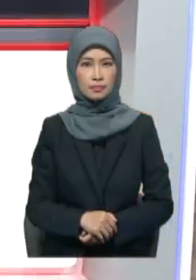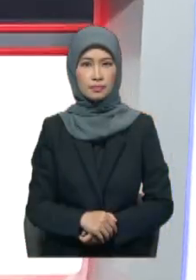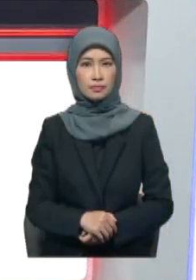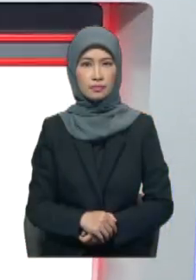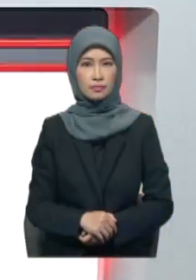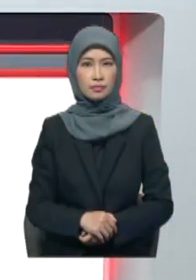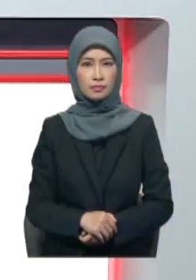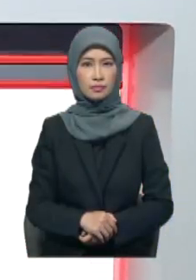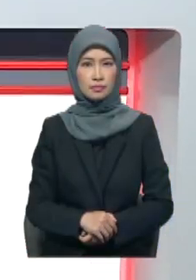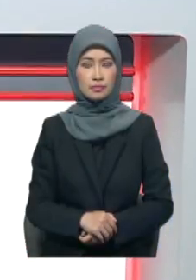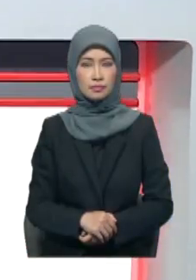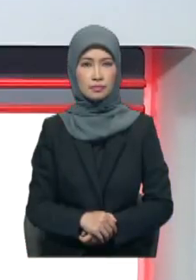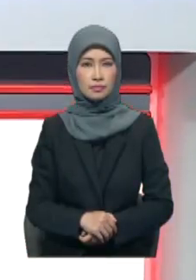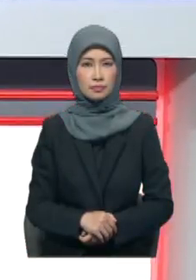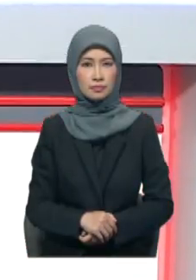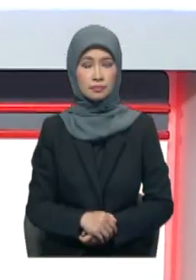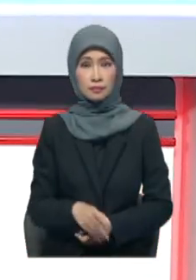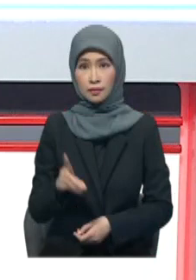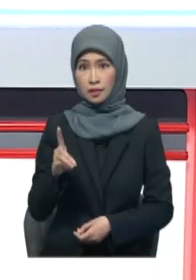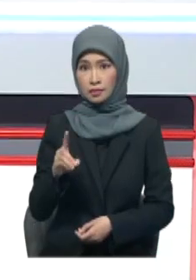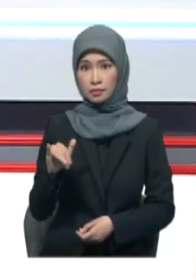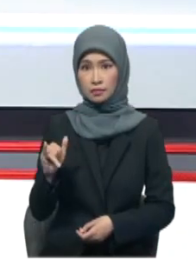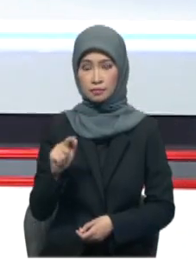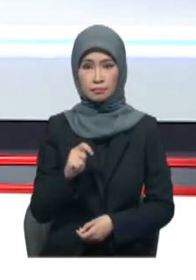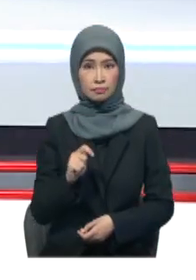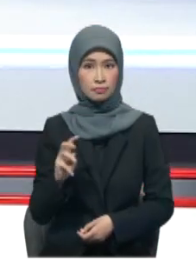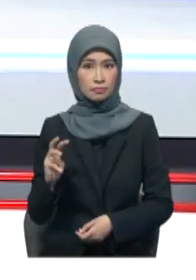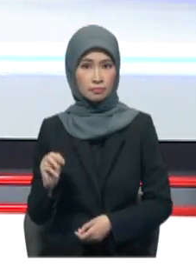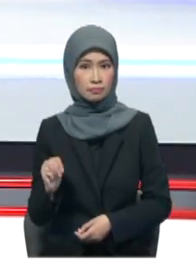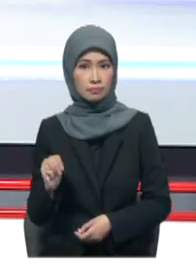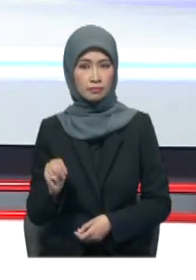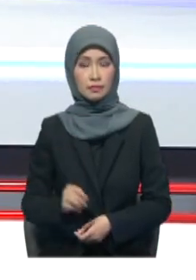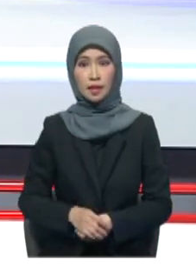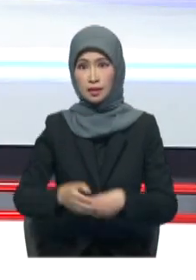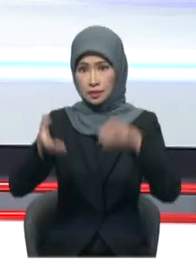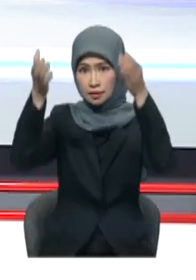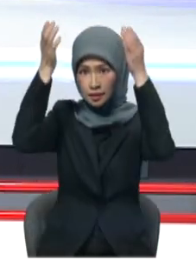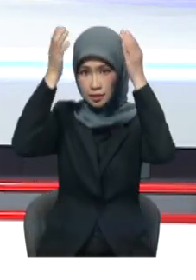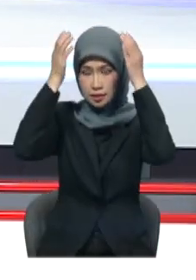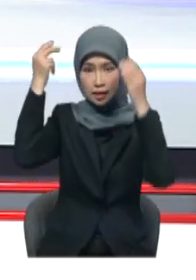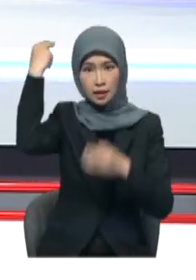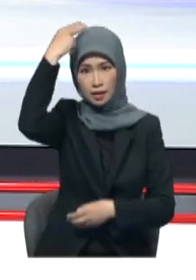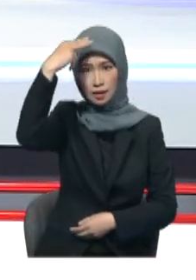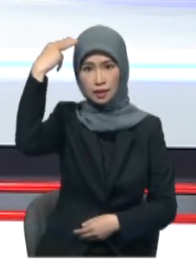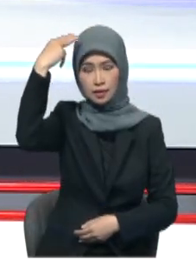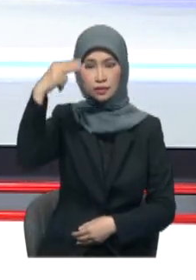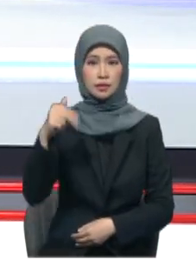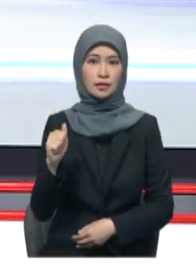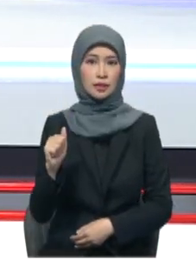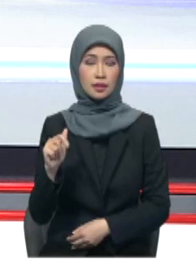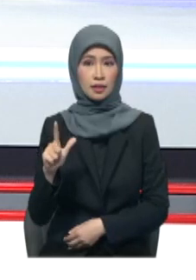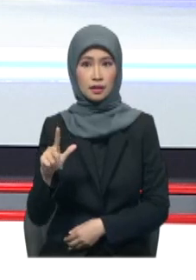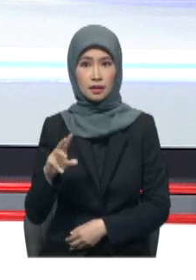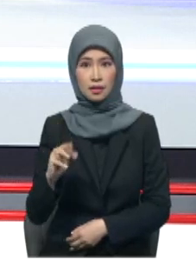diperkukuh dulian teramat mulia pada k seri pengiran muda mahkota pengiran muda Haji al-muhtadi Billah Ibni